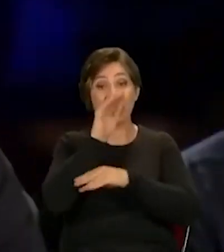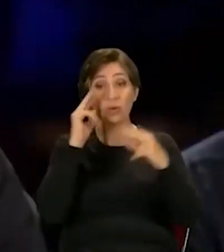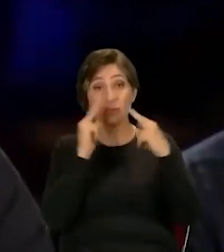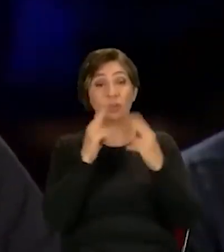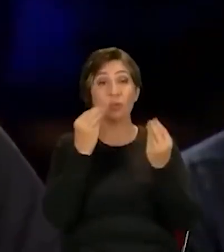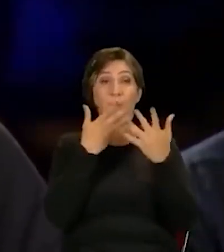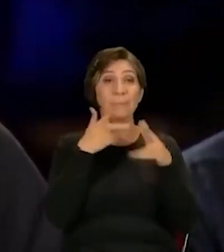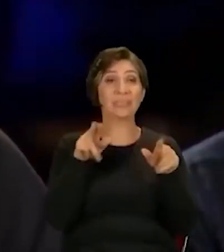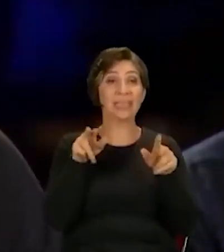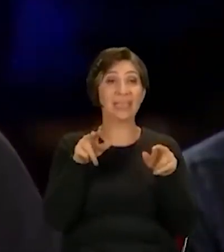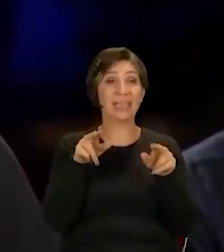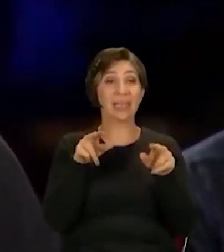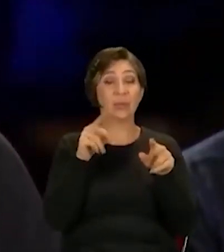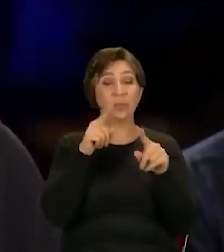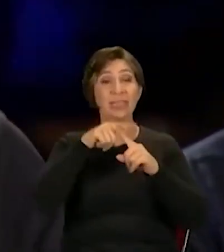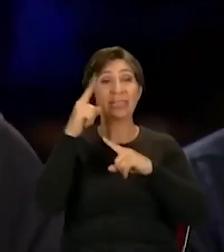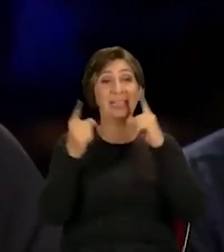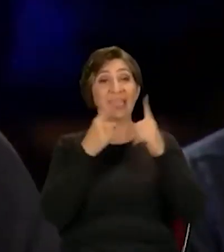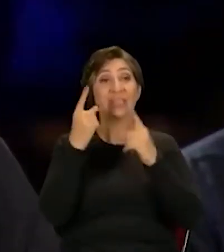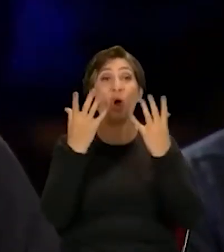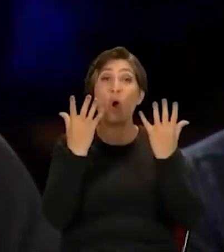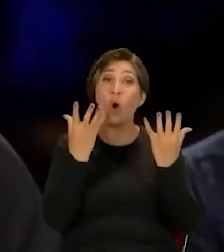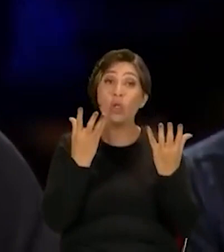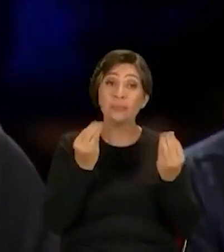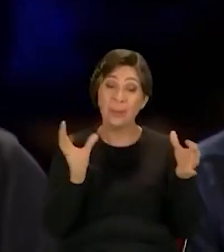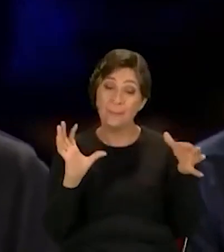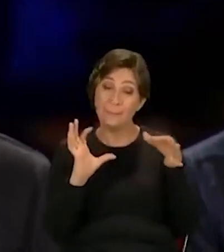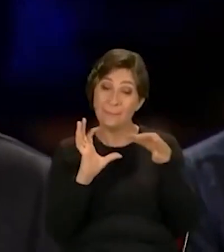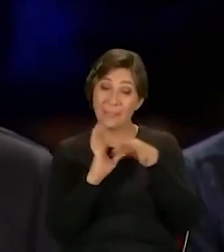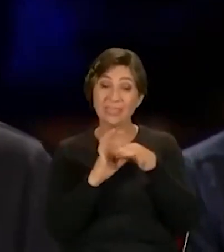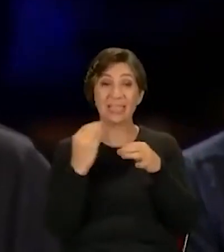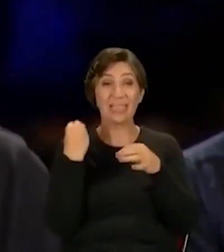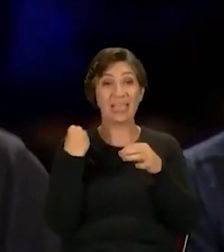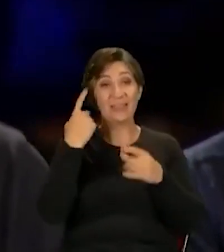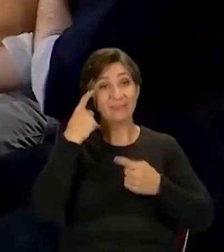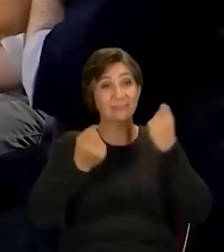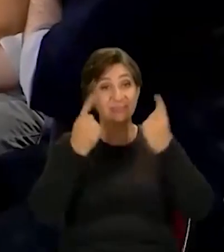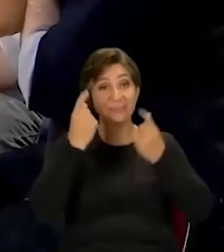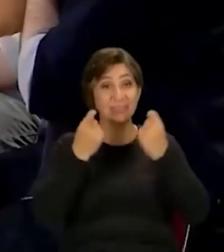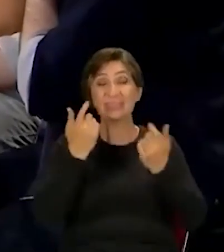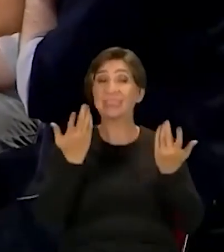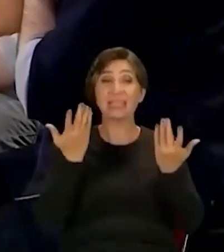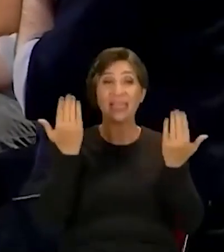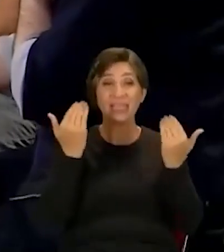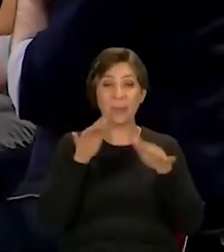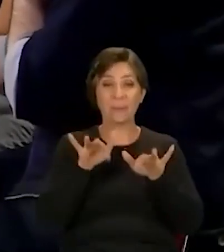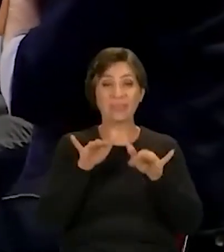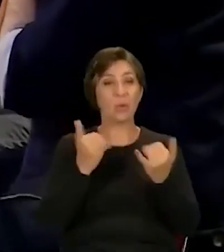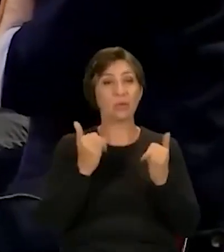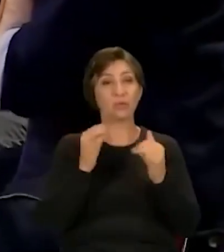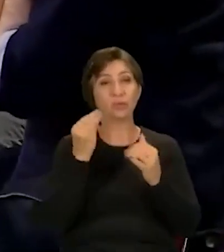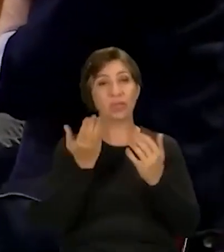çok benzeri. Bununla teknoloji olabildiği kadar birleştirecek yeni inovatif nesil nereden gelecek? Bilgisayar